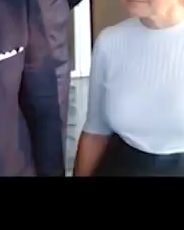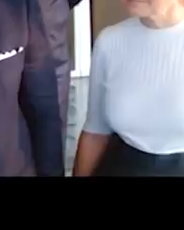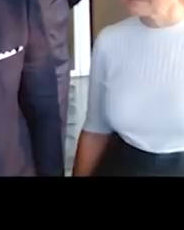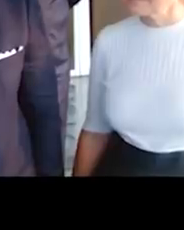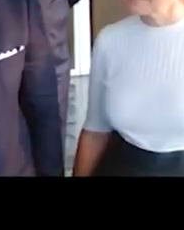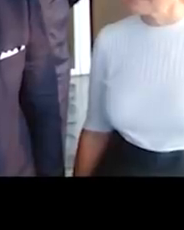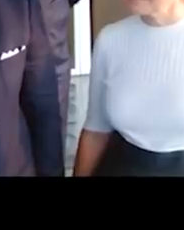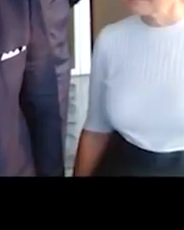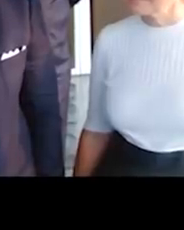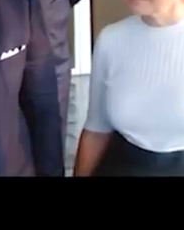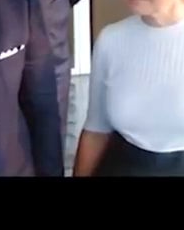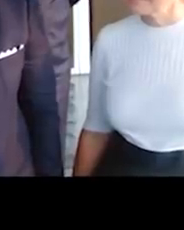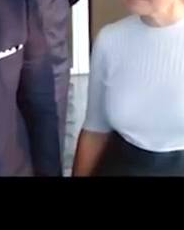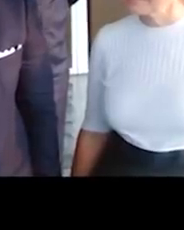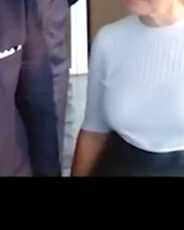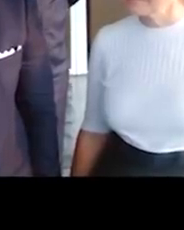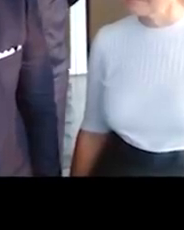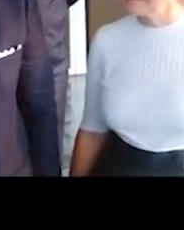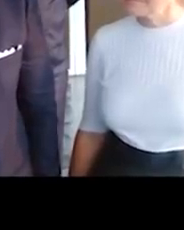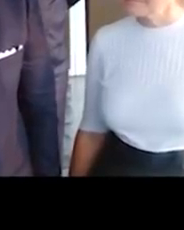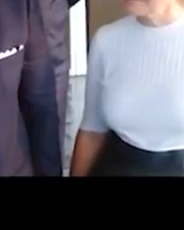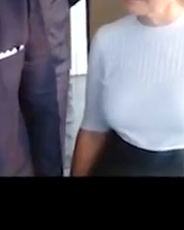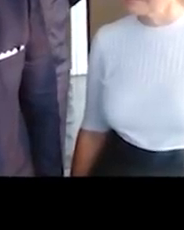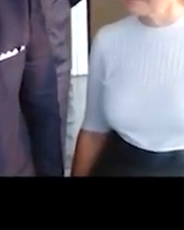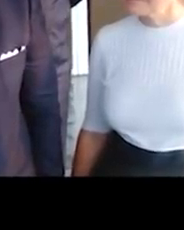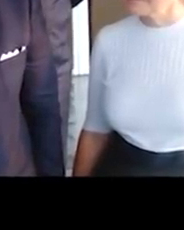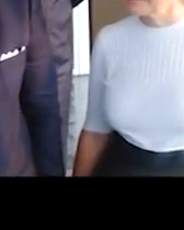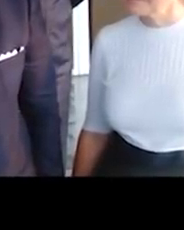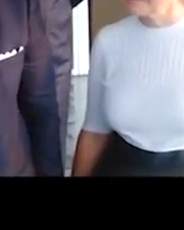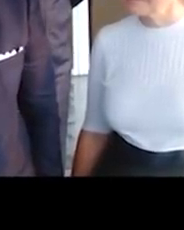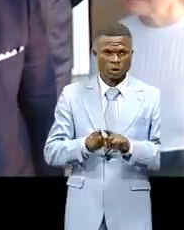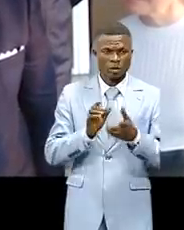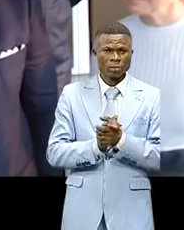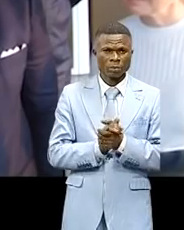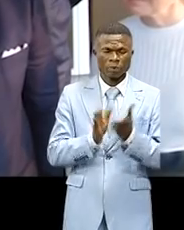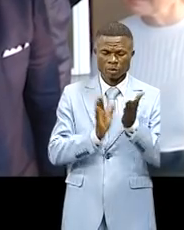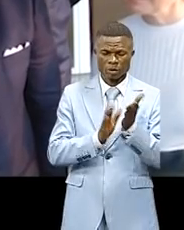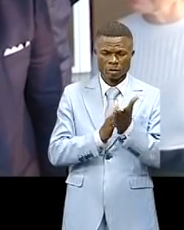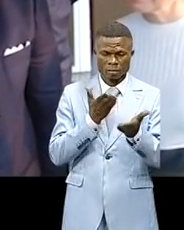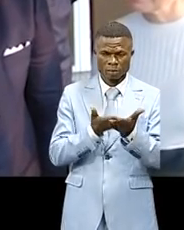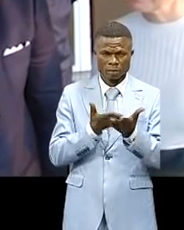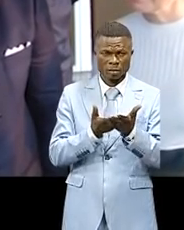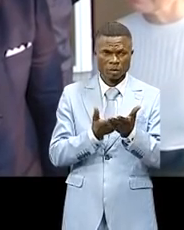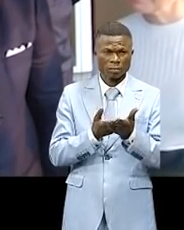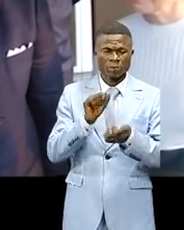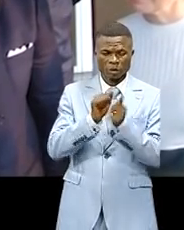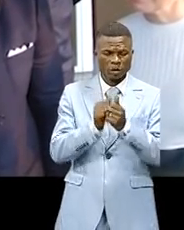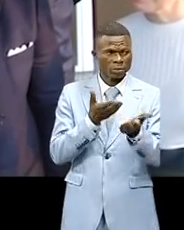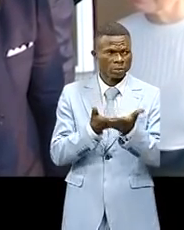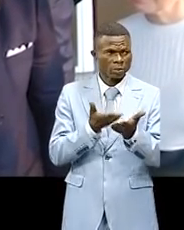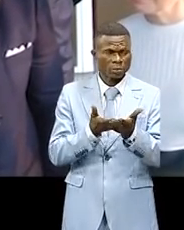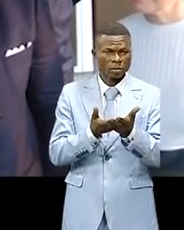de transport parce que lorsque vous produisez vous devez écouter vos produits sur le marché cela il faut les transporter c'est ainsi qu'il a été question du